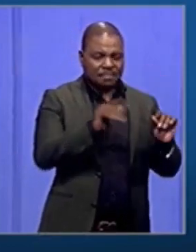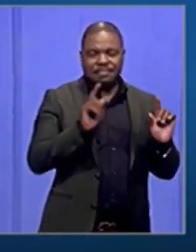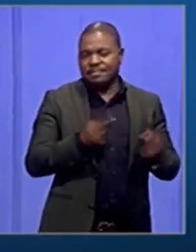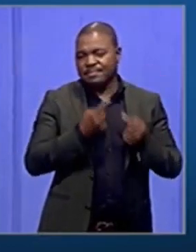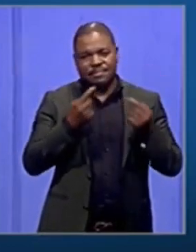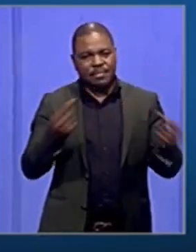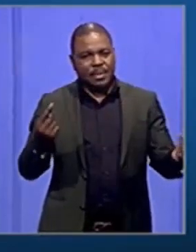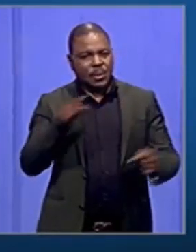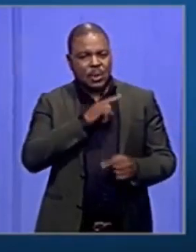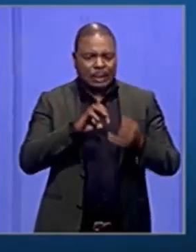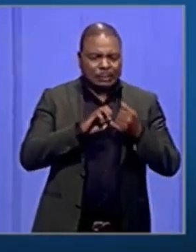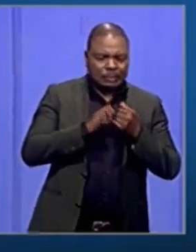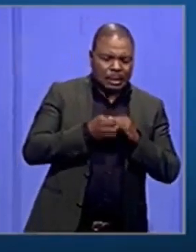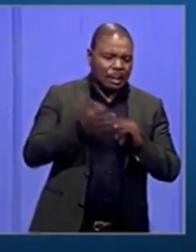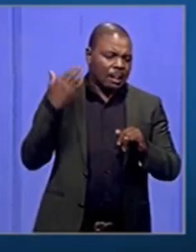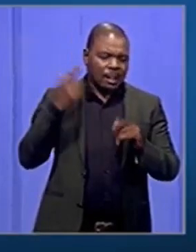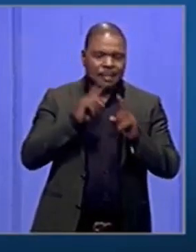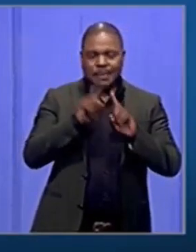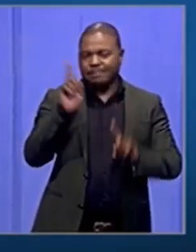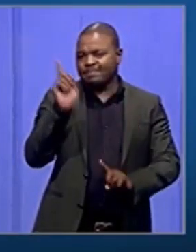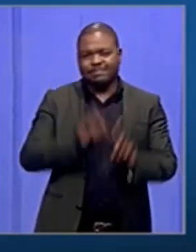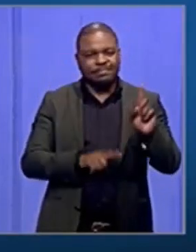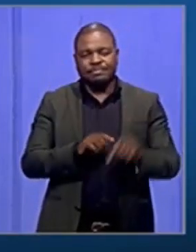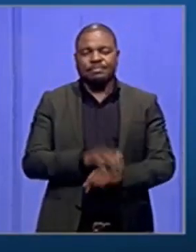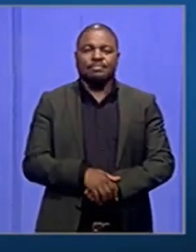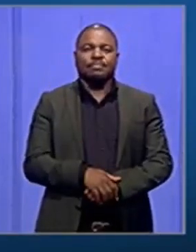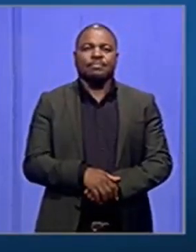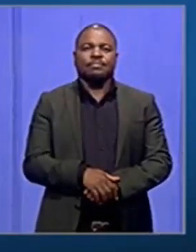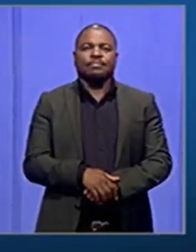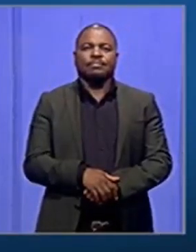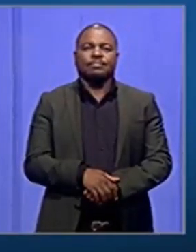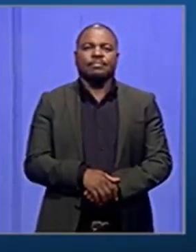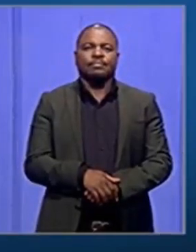go kile ga lekiwa fela go padile.